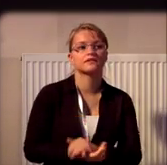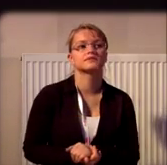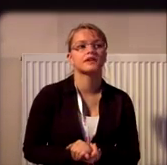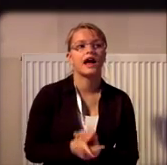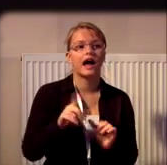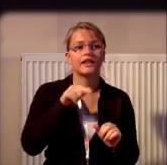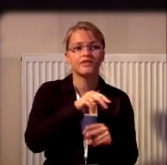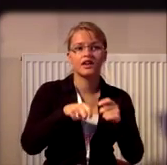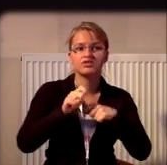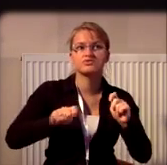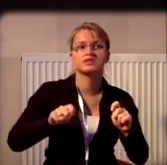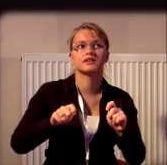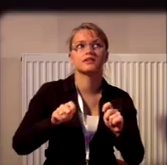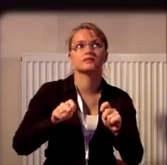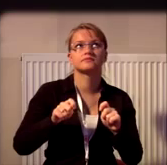rozwiązania nie są